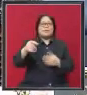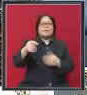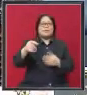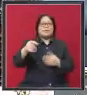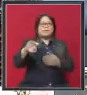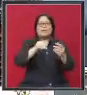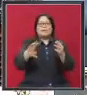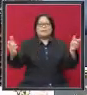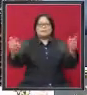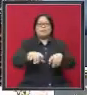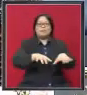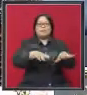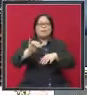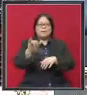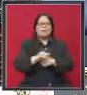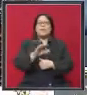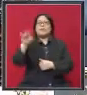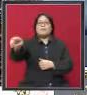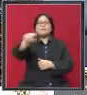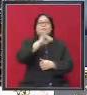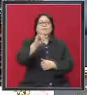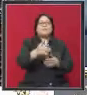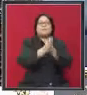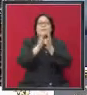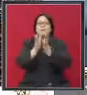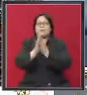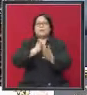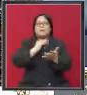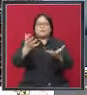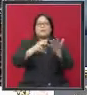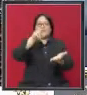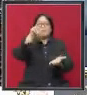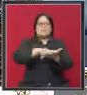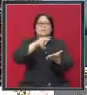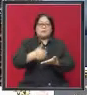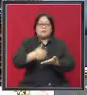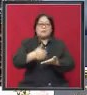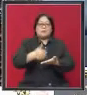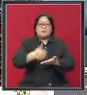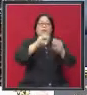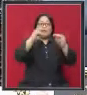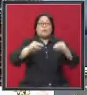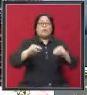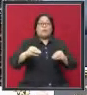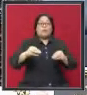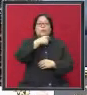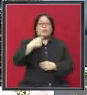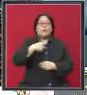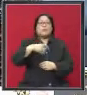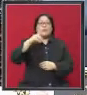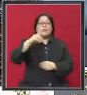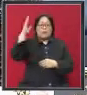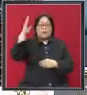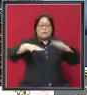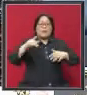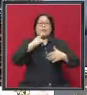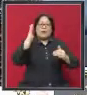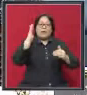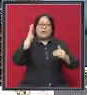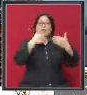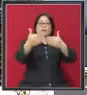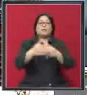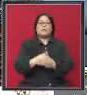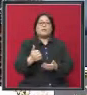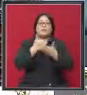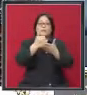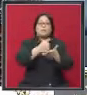alam. Seperti yang dipohon oleh ramai Yang Berhormat di sini, saya ingin mengesahkan bahawa bantuan musim terkujur akan diteruskan. Bayaran